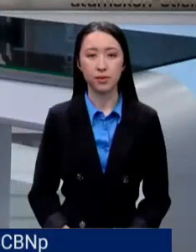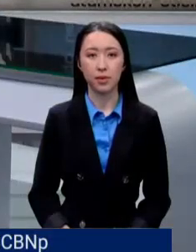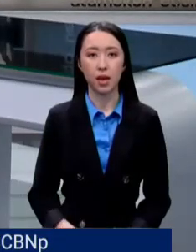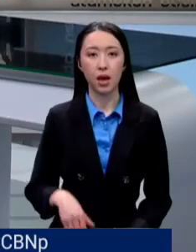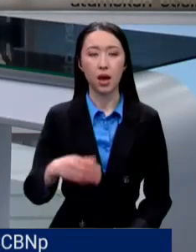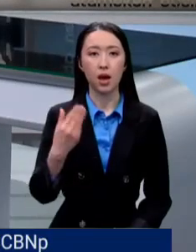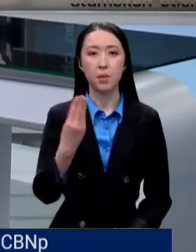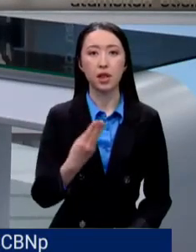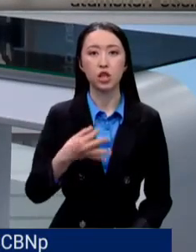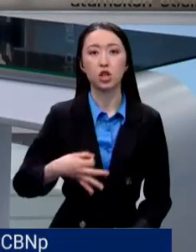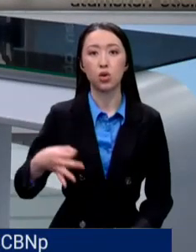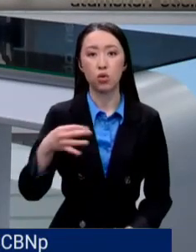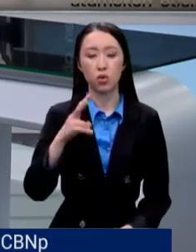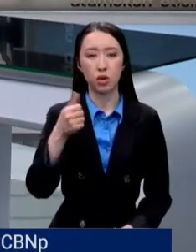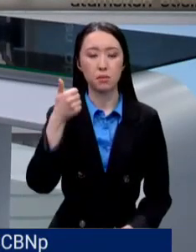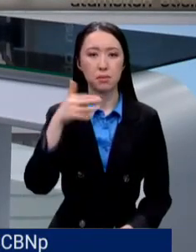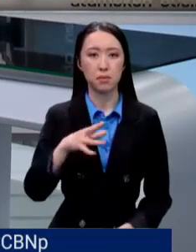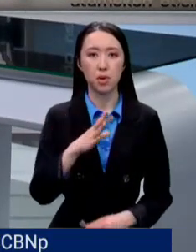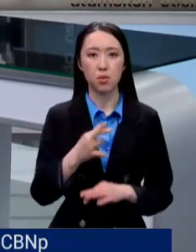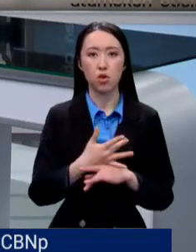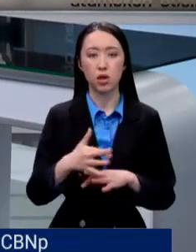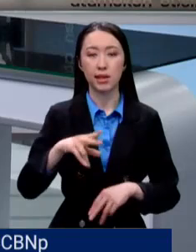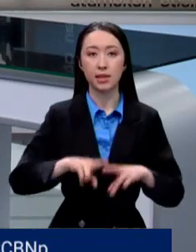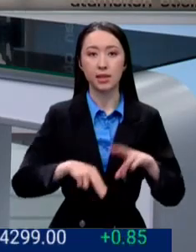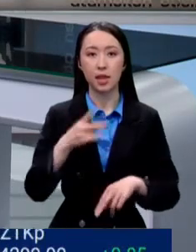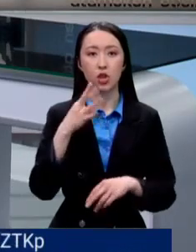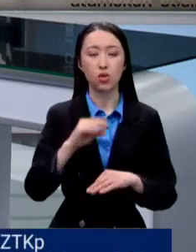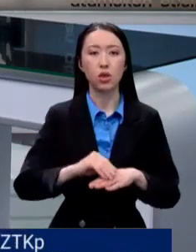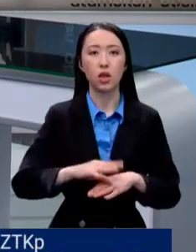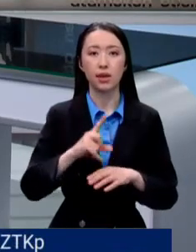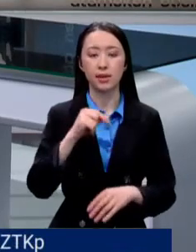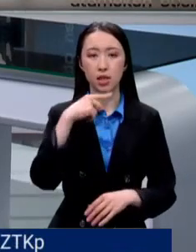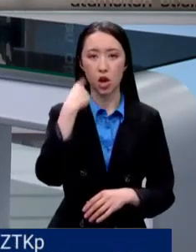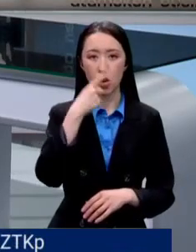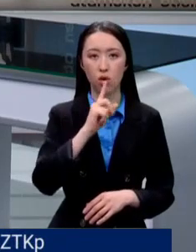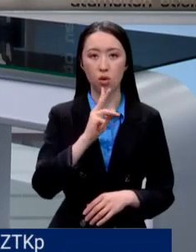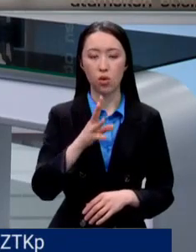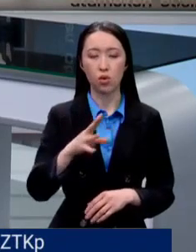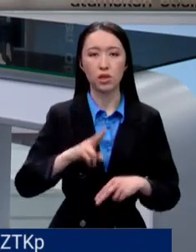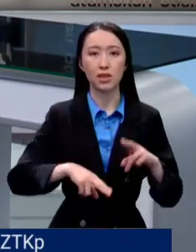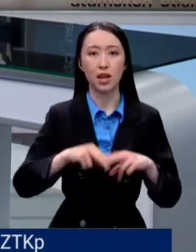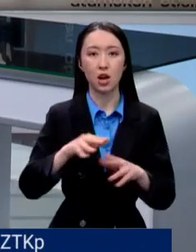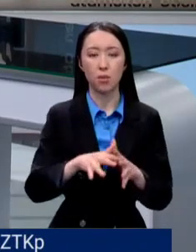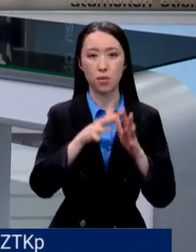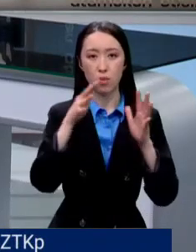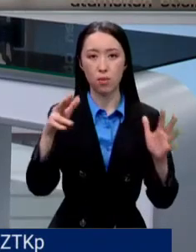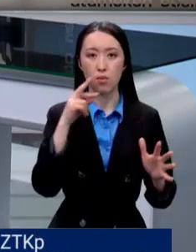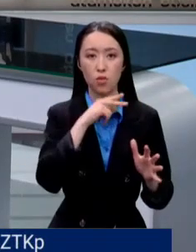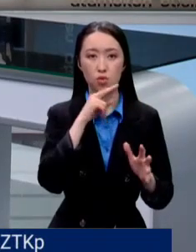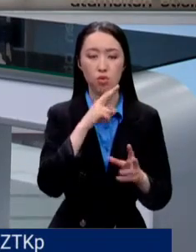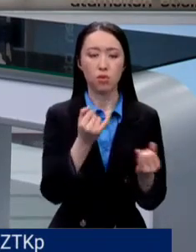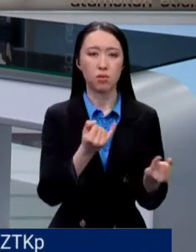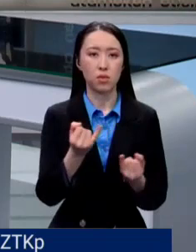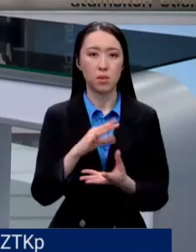Мангыстауская область в числе лидеров по темпам строительства, однако накопленный за годы строительный мусор привел к негативным последствиям.